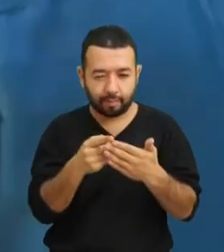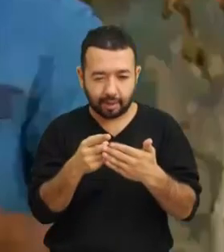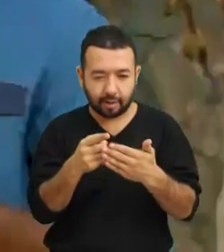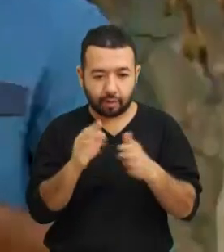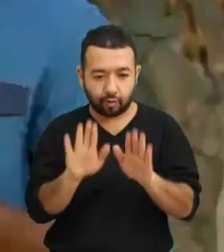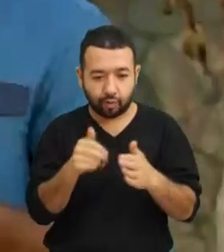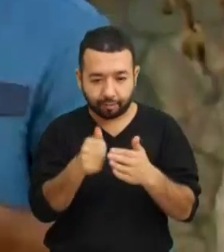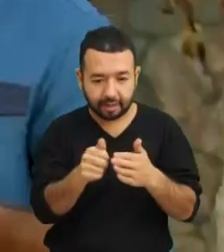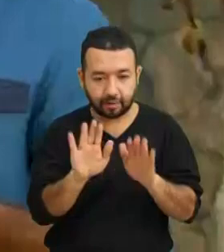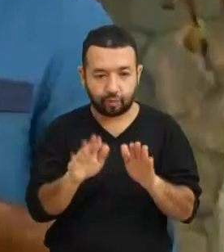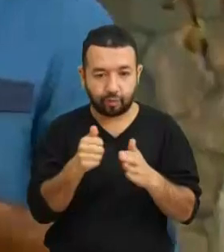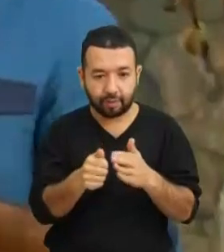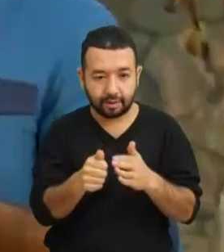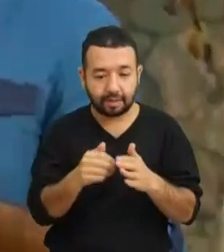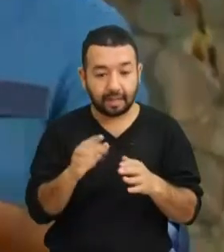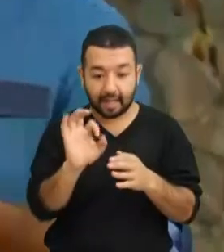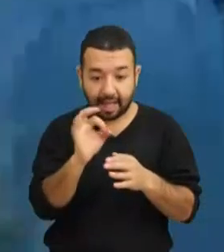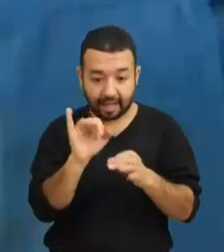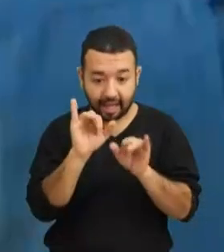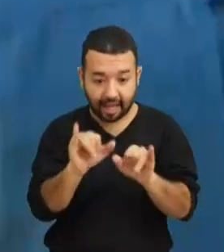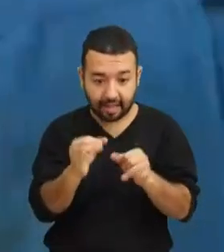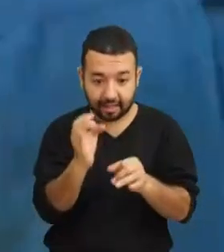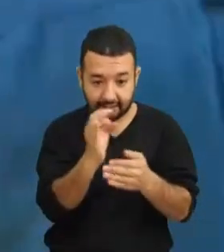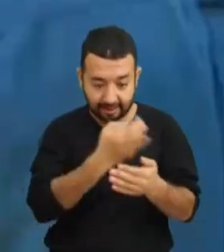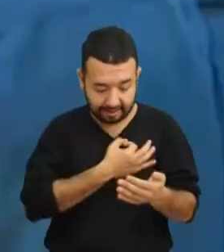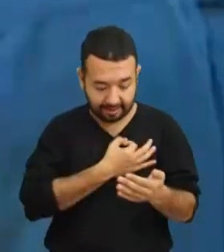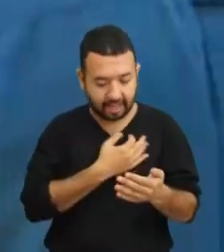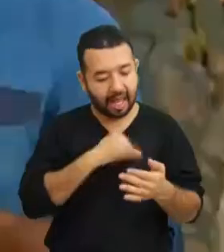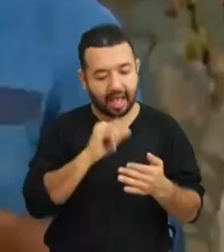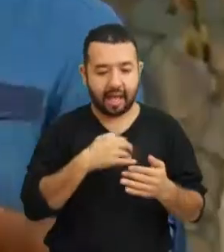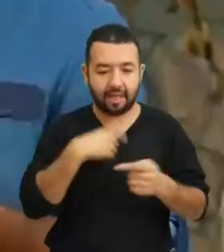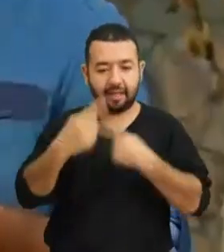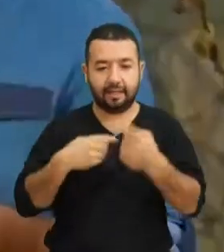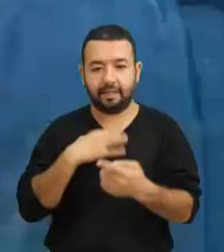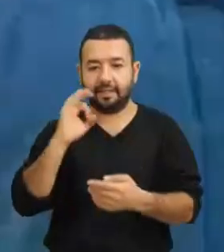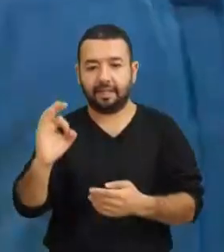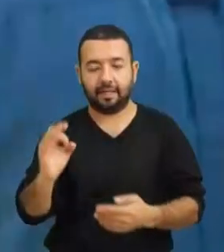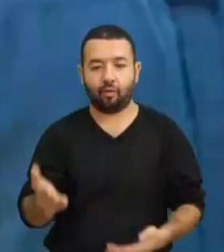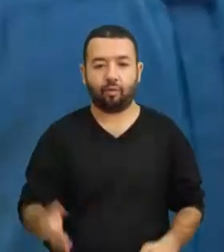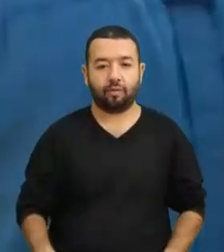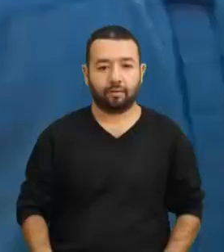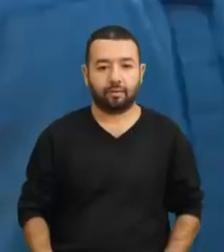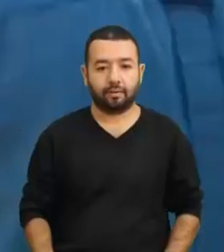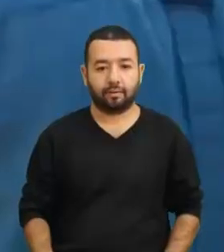Donduruyoruz. Onu tekrar çalışacağız. Bize ne taktıysa biz de onun düğününde onu takıyoruz Emel.